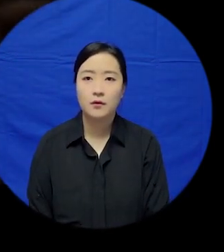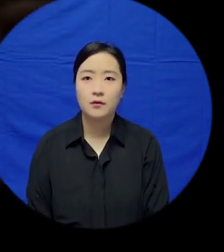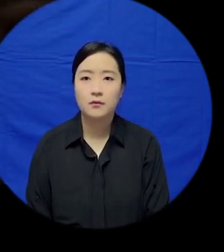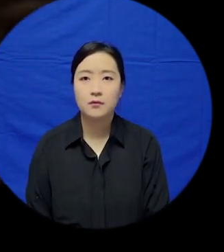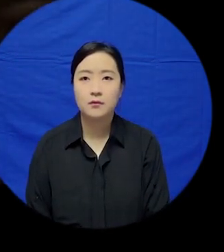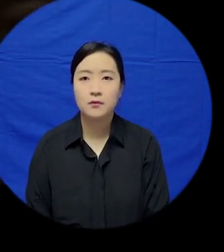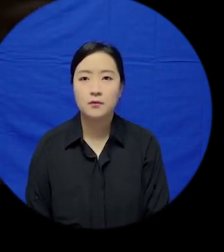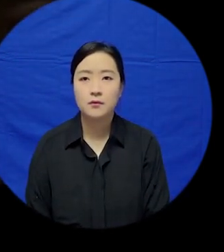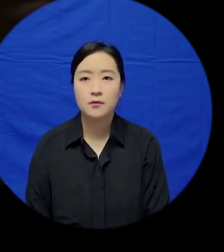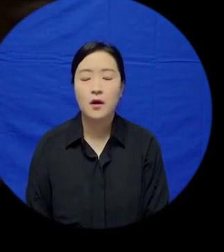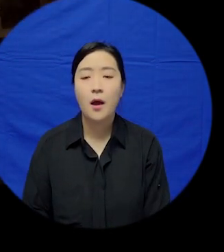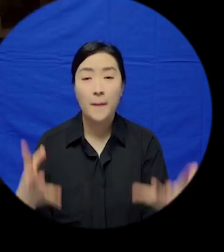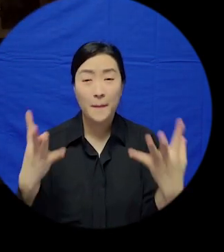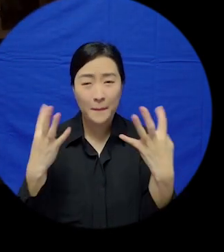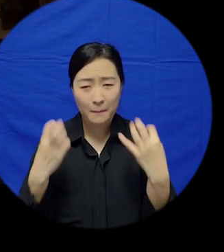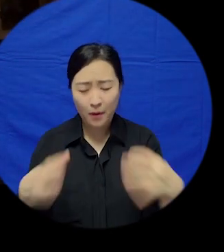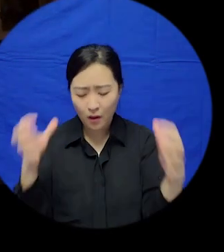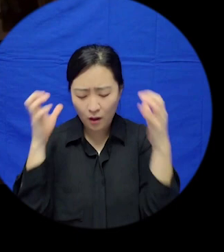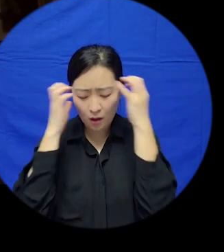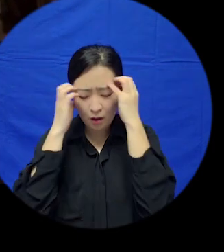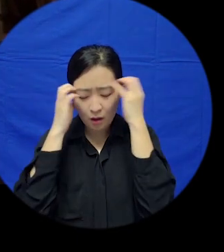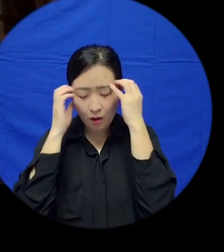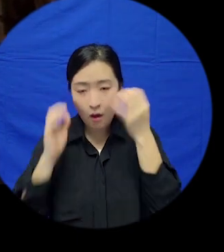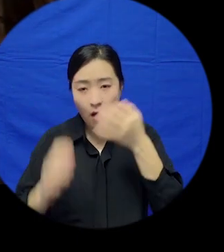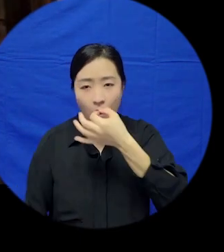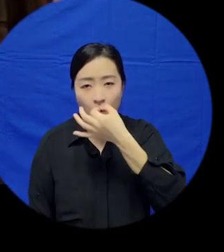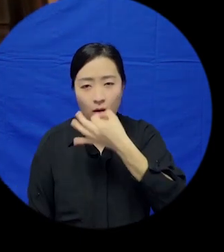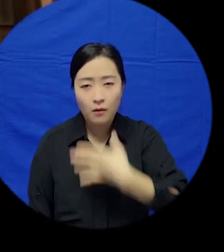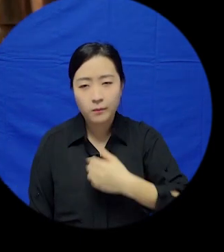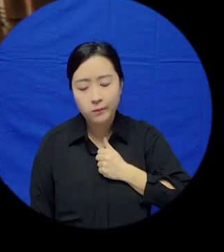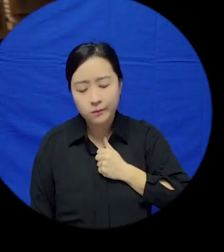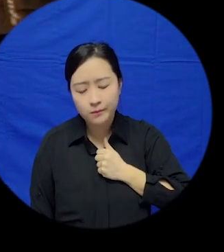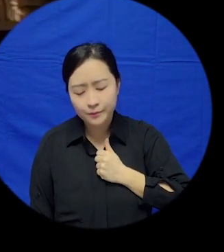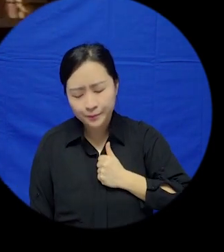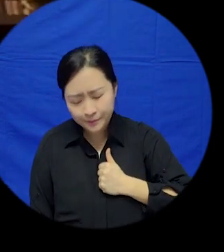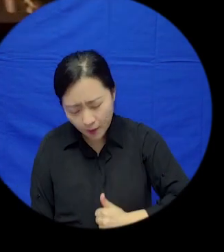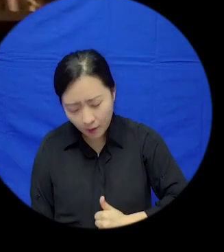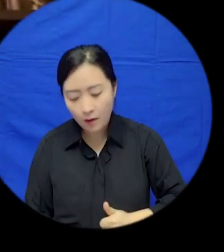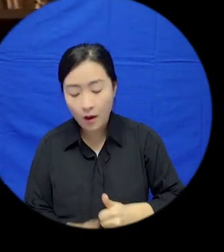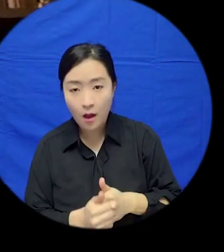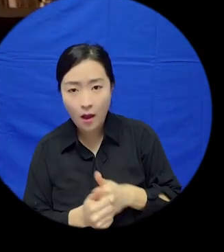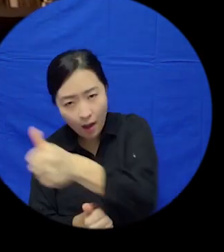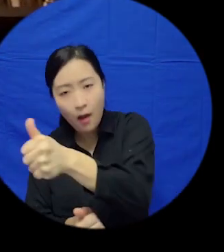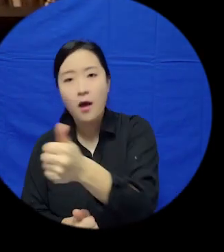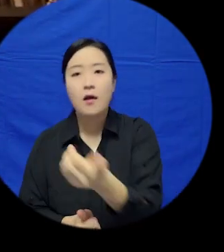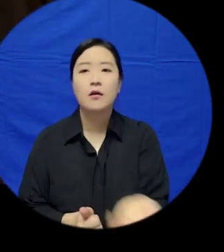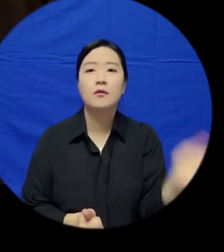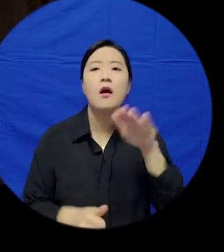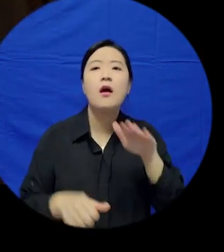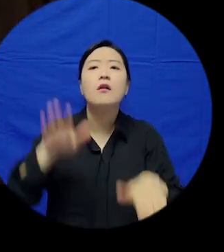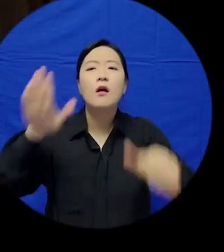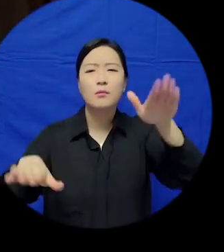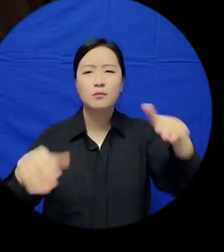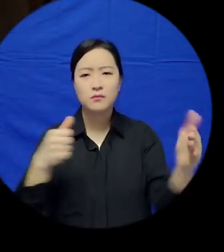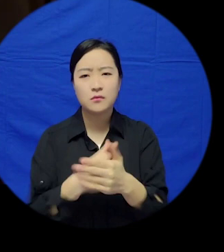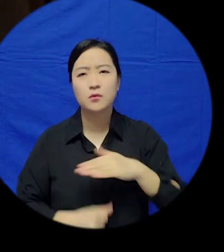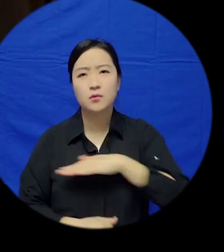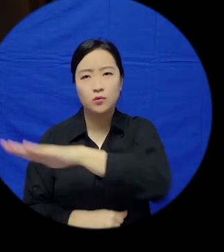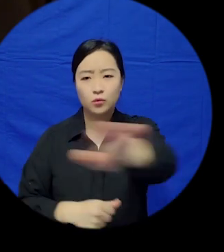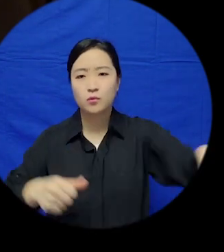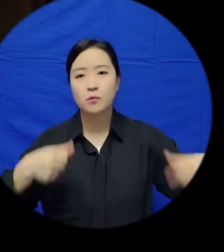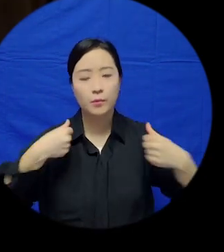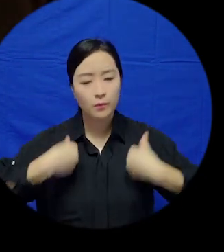수많은 고난과 역경을 이겨냈지만 높은 차별의 벽은 우리를 작아지게